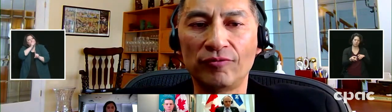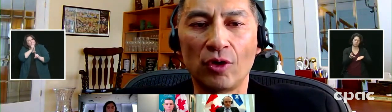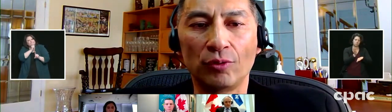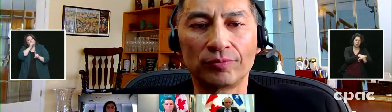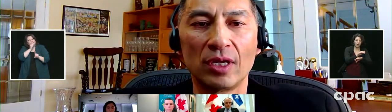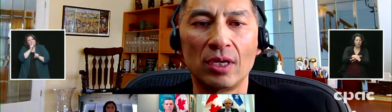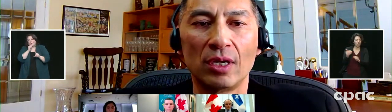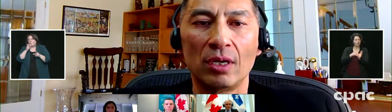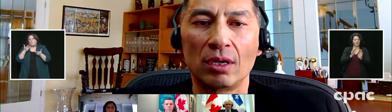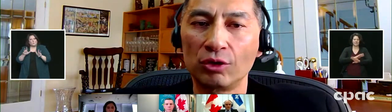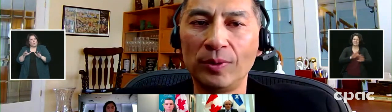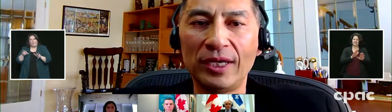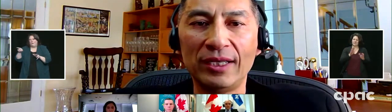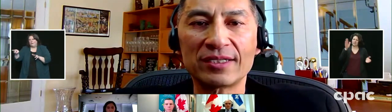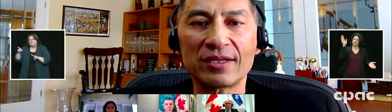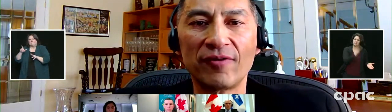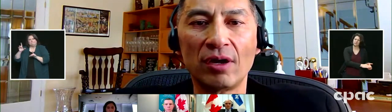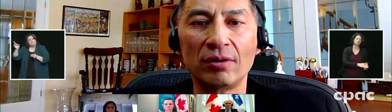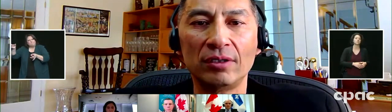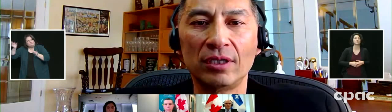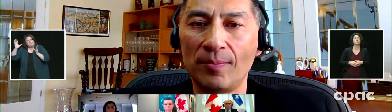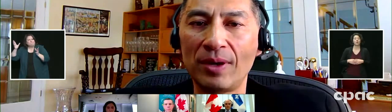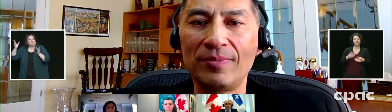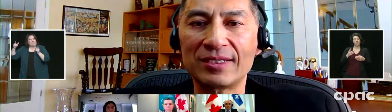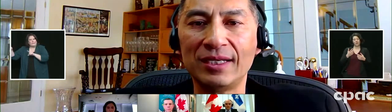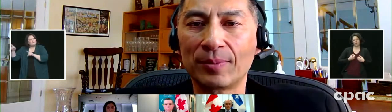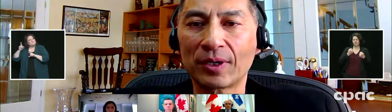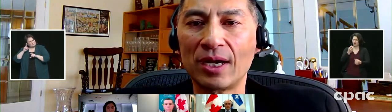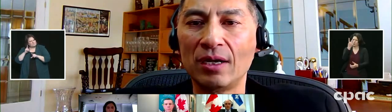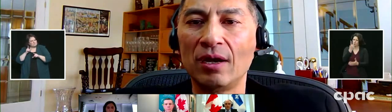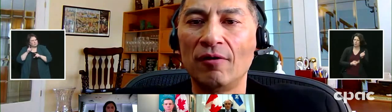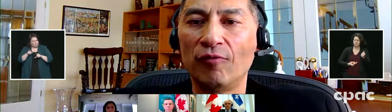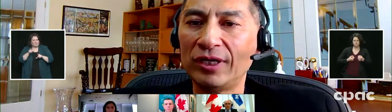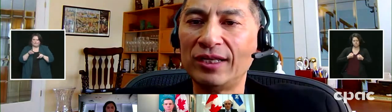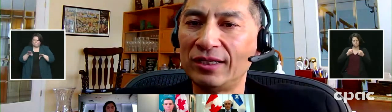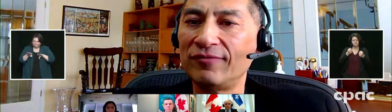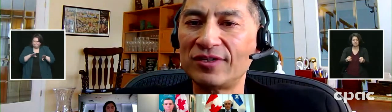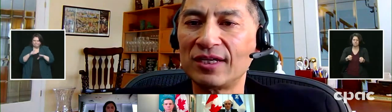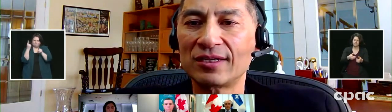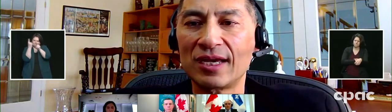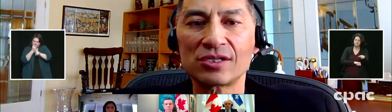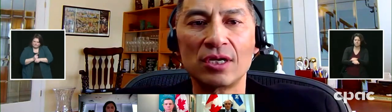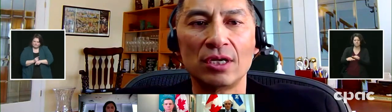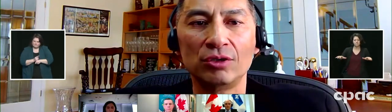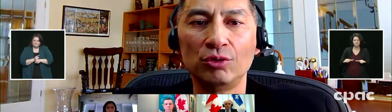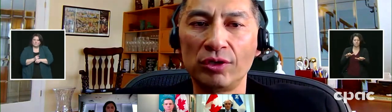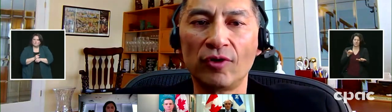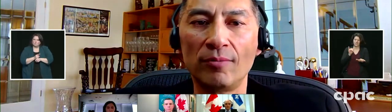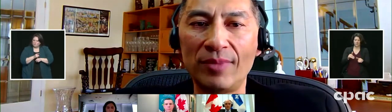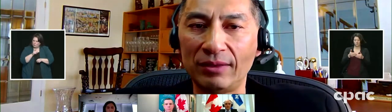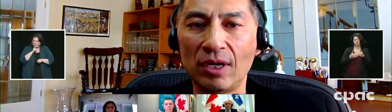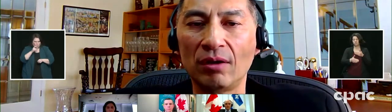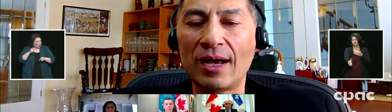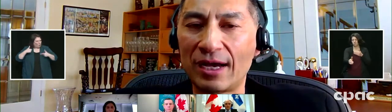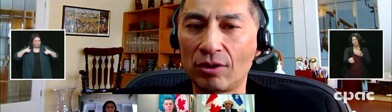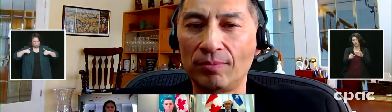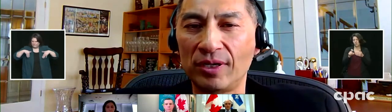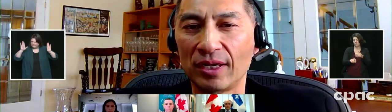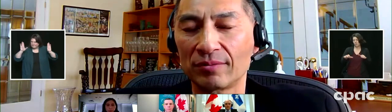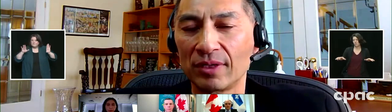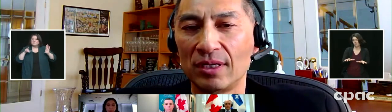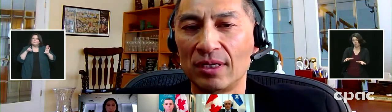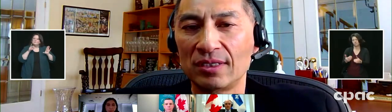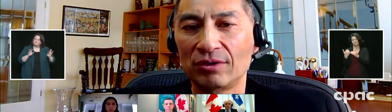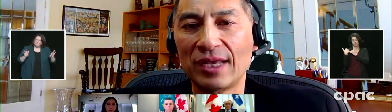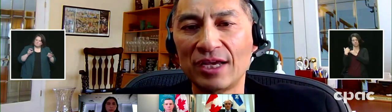à nouveau. Redoubler les efforts de ne pas baisser les bras, voilà les difficiles tâches que nous devons maintenant